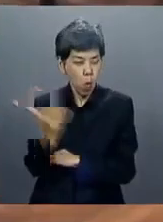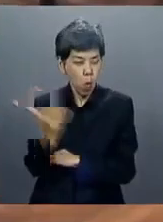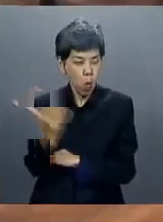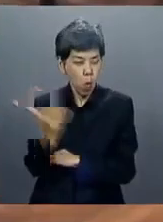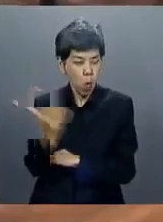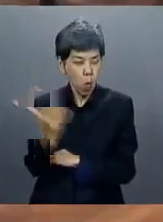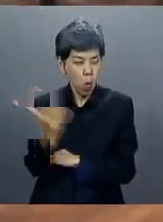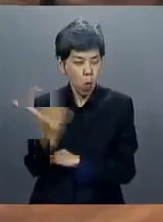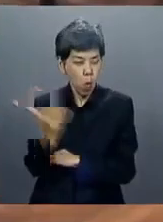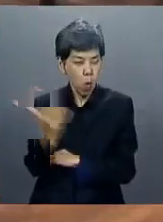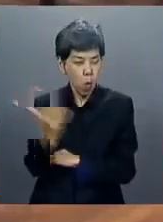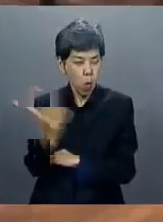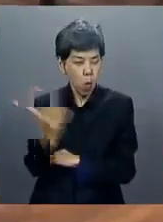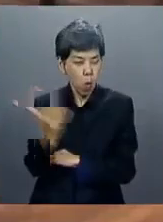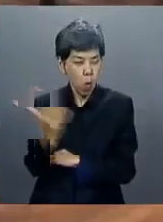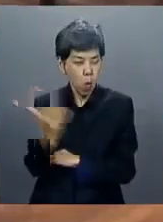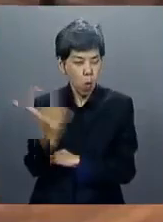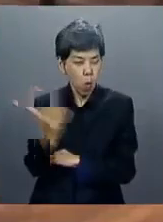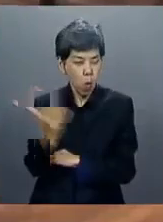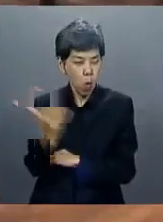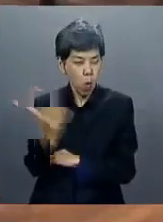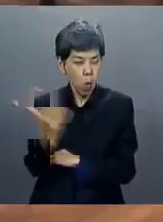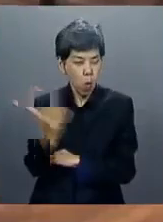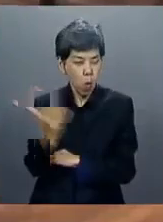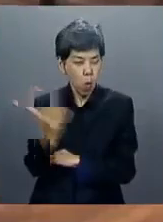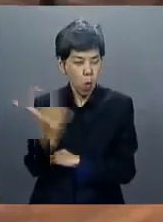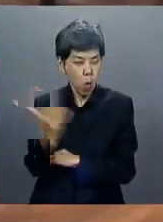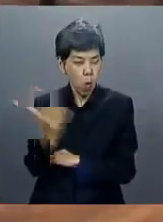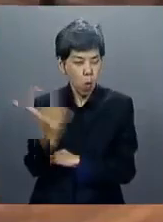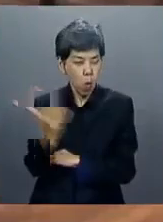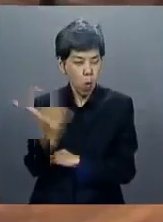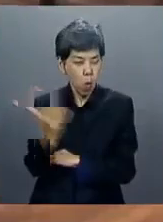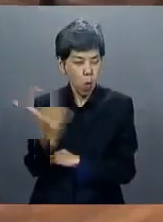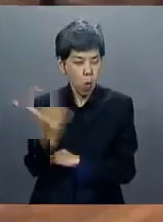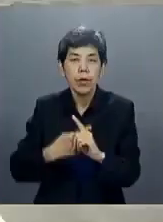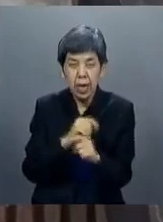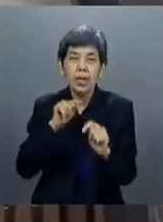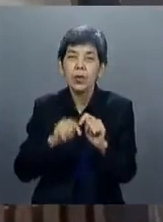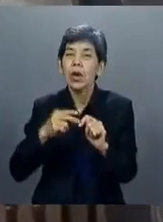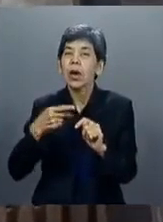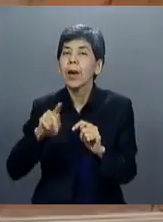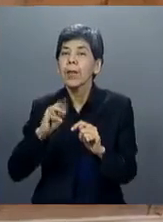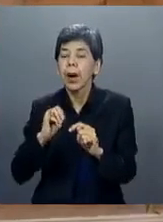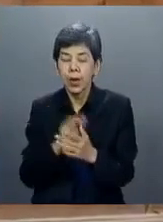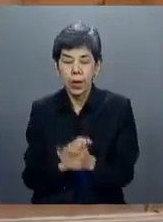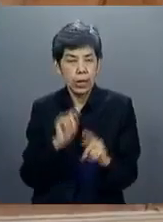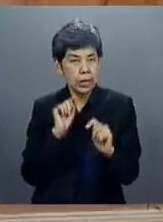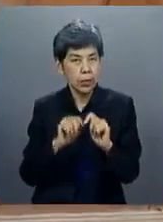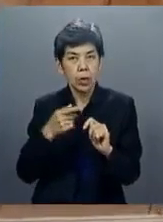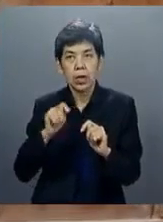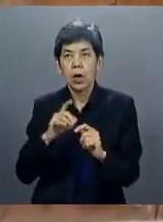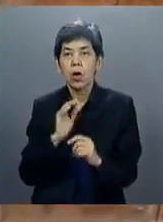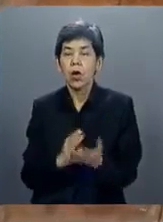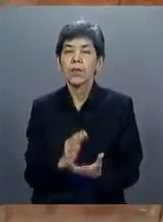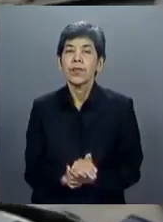ส่วนที่กำลังเร่งซ่อมแซมหลังคาและตัวอาคารของโรงเรียนในตำบลแม่เปาและตำบลตาดควันอำเภอ